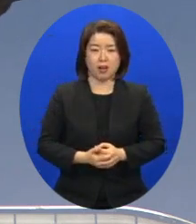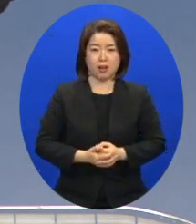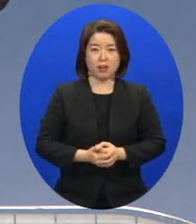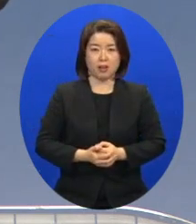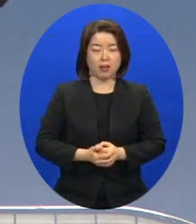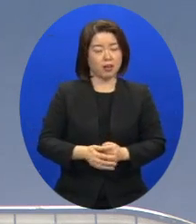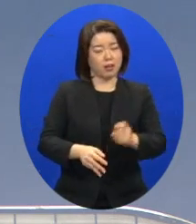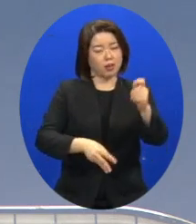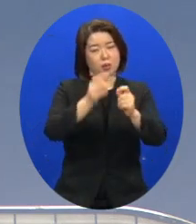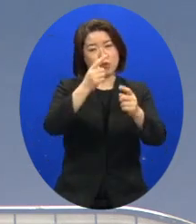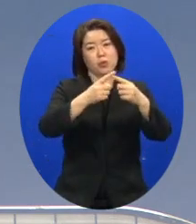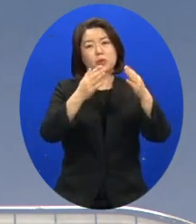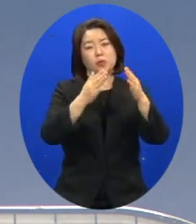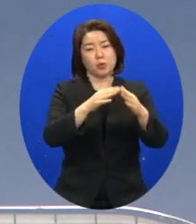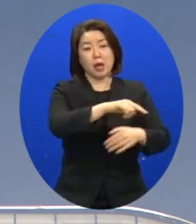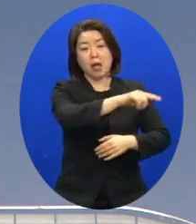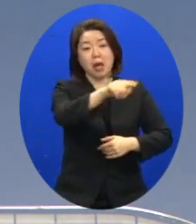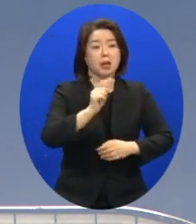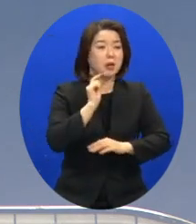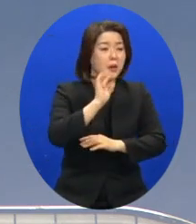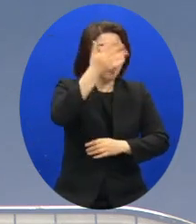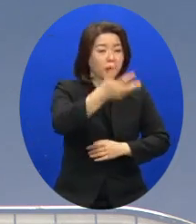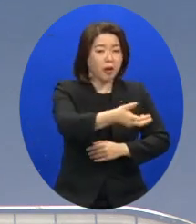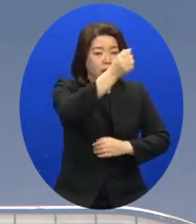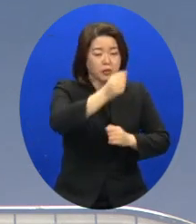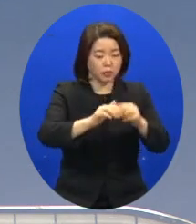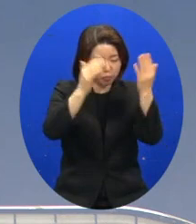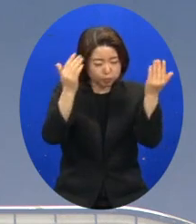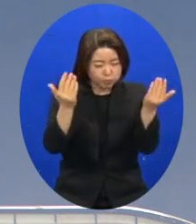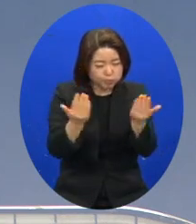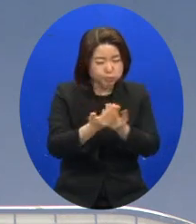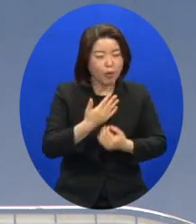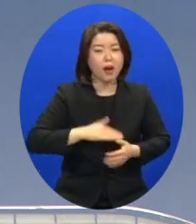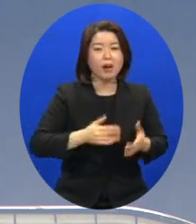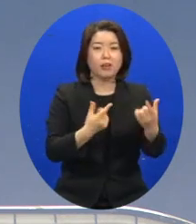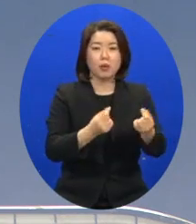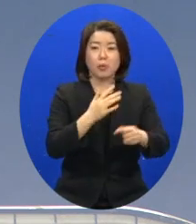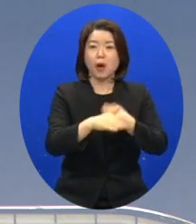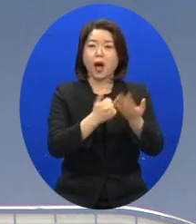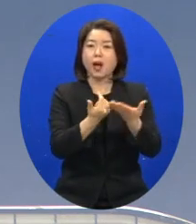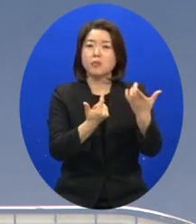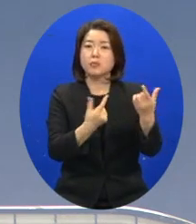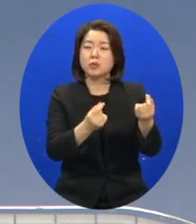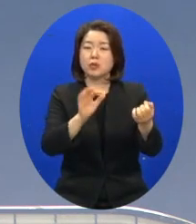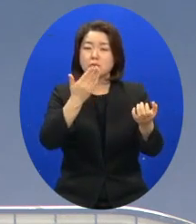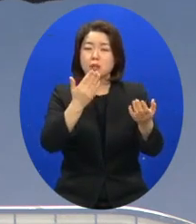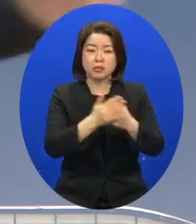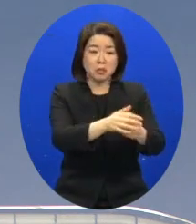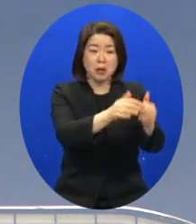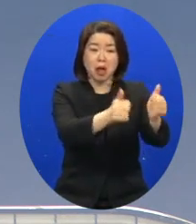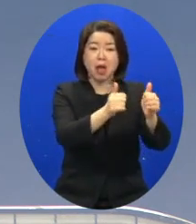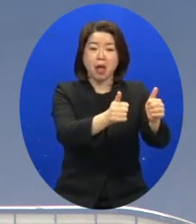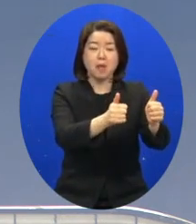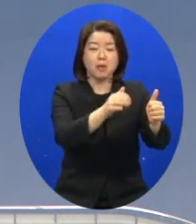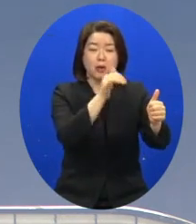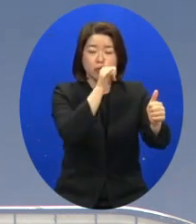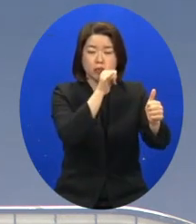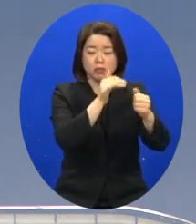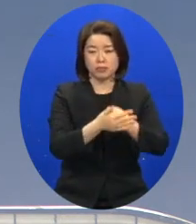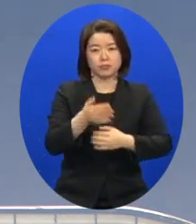교인들 그들은 영광을 누리고 모든걸 다 아는 것 같고 하나님 처럼 되어서 심판하고 있어 그런데